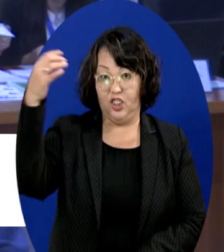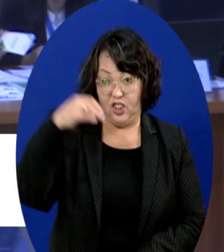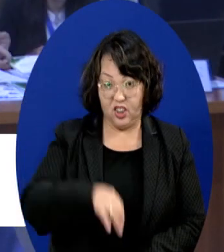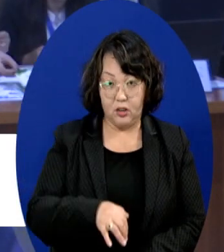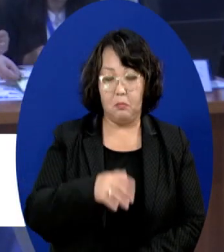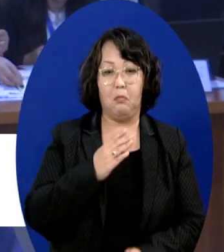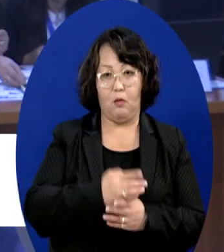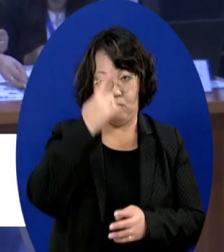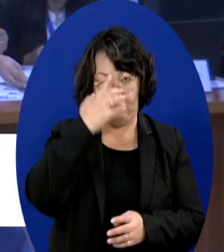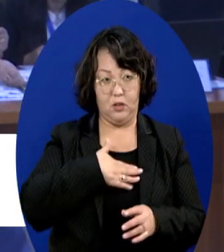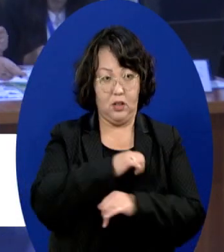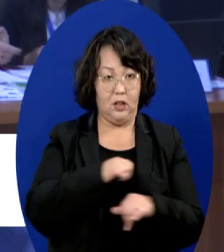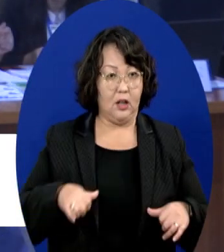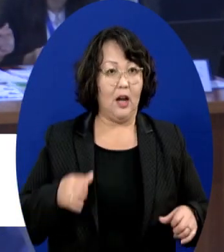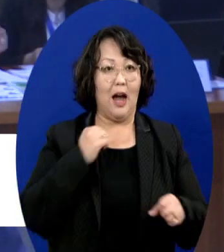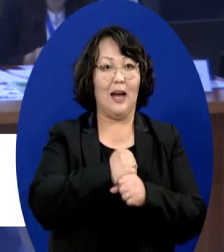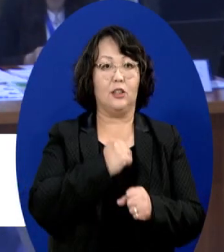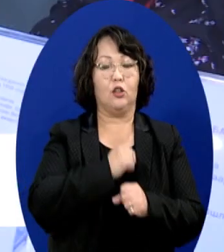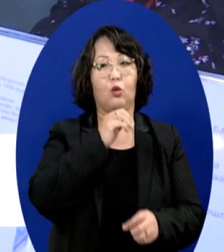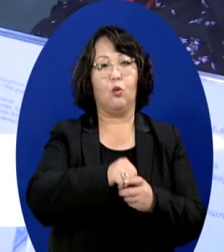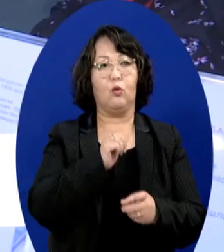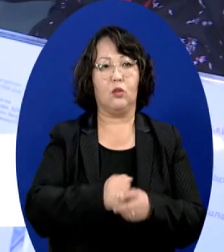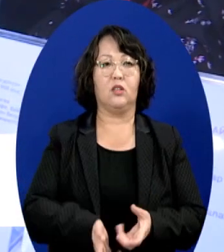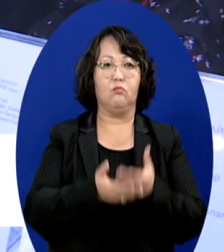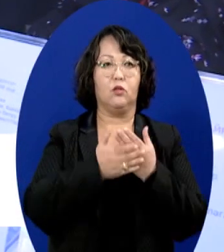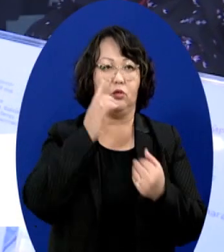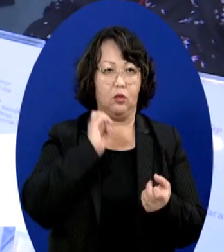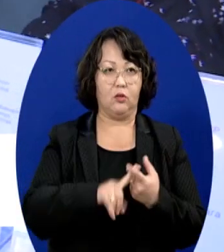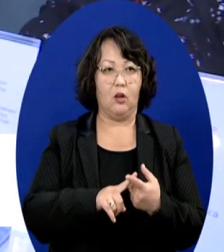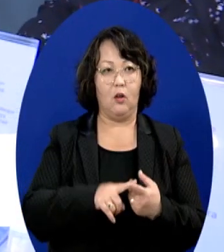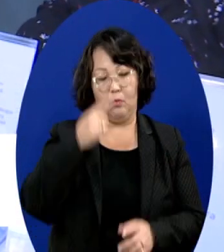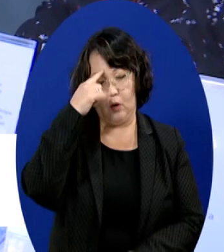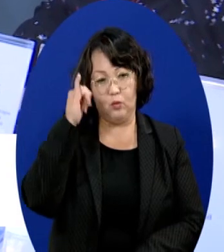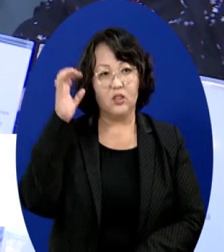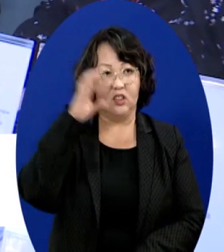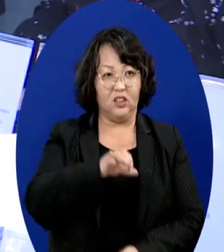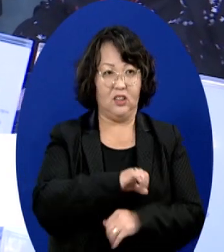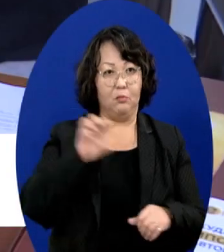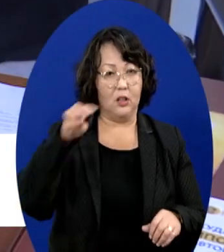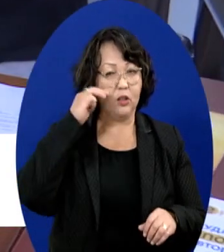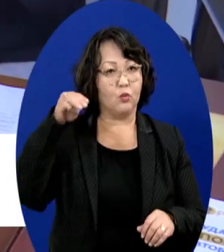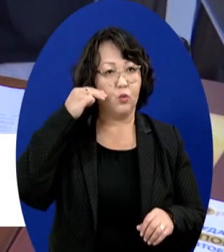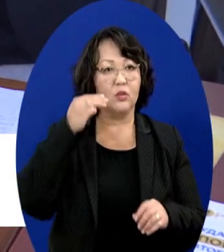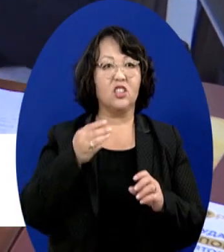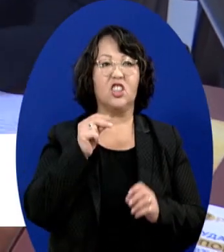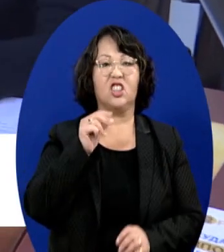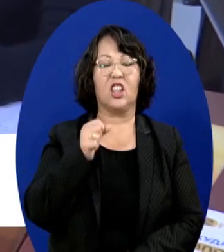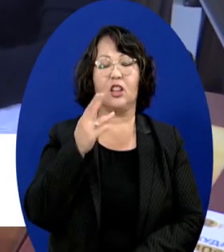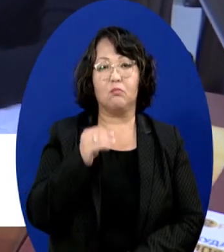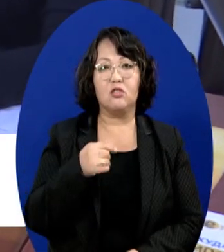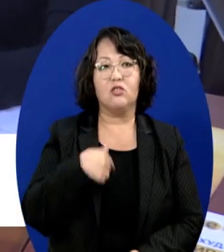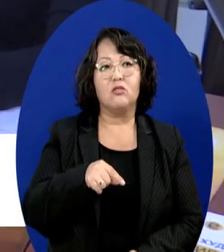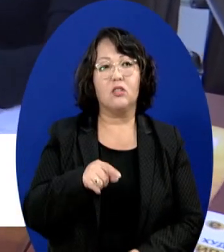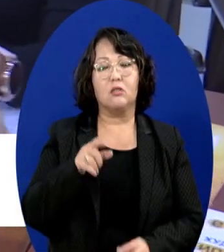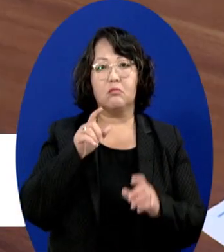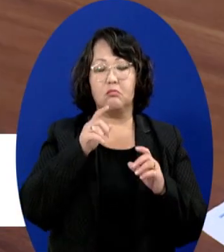нутагшуулах, Монголд ажлын байртай болох гол зорилготой. Эх орондоо ирсэн иргэдийн мэдлэг туршлагад чадамжийн үнэлгээ хийж, гэрчилгээжүүлэх ажлыг